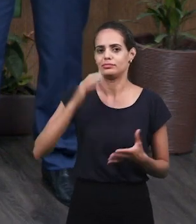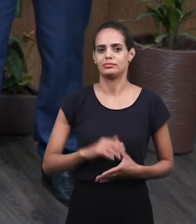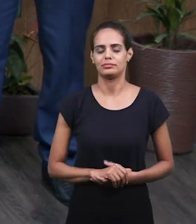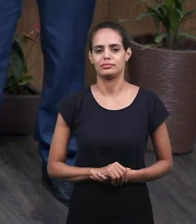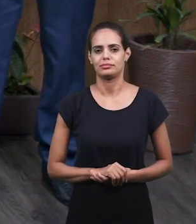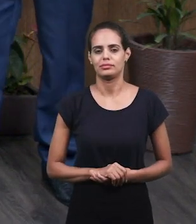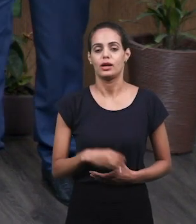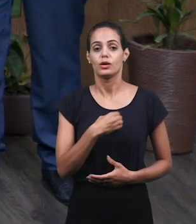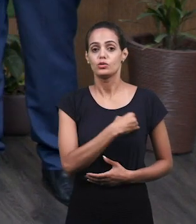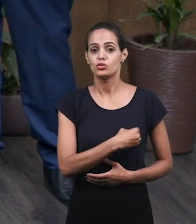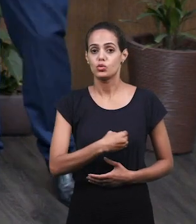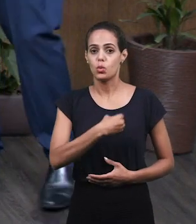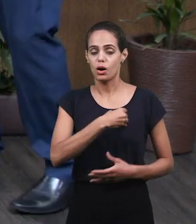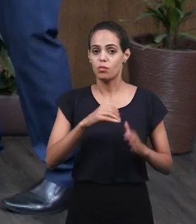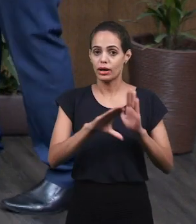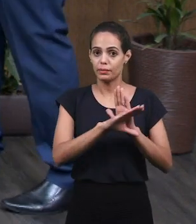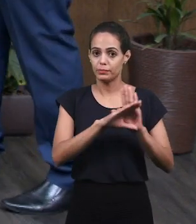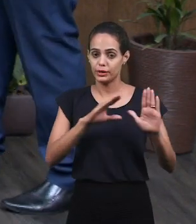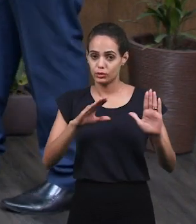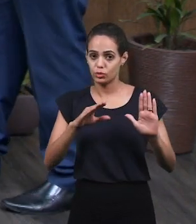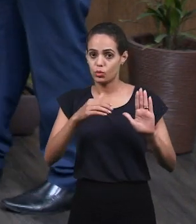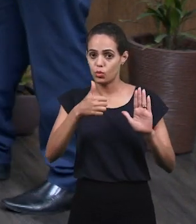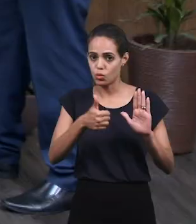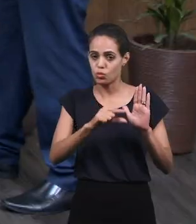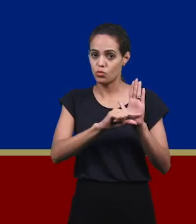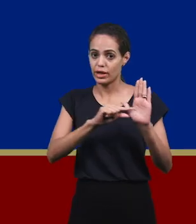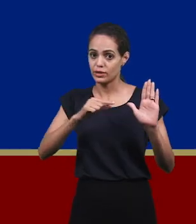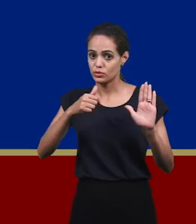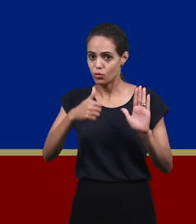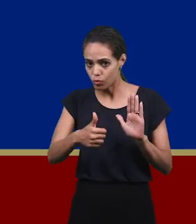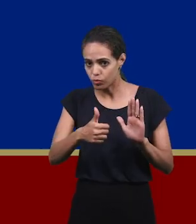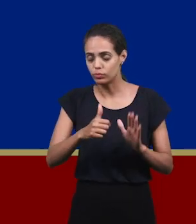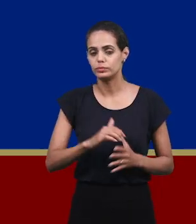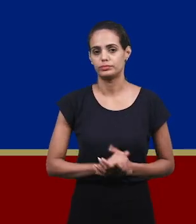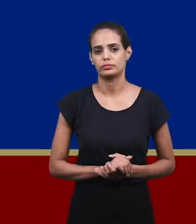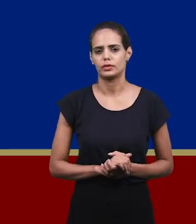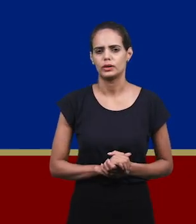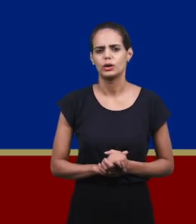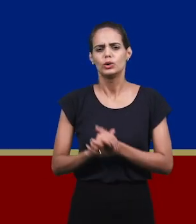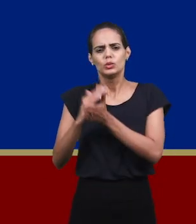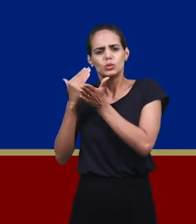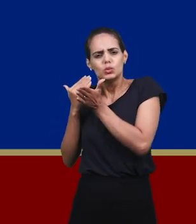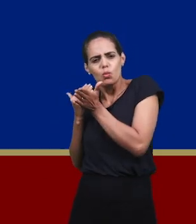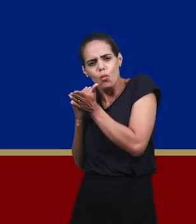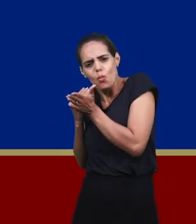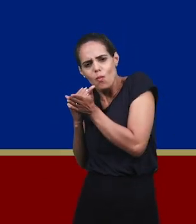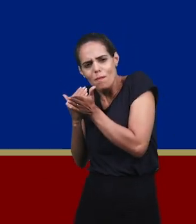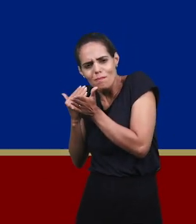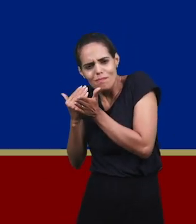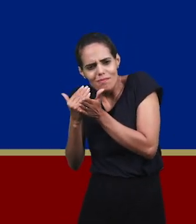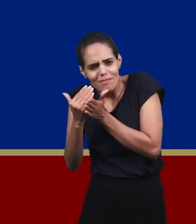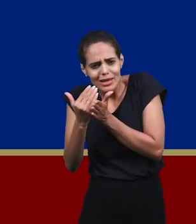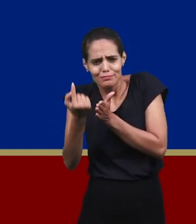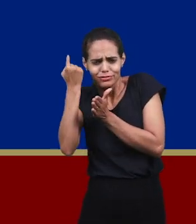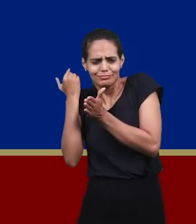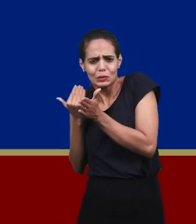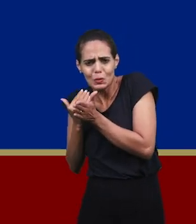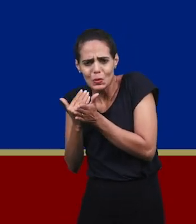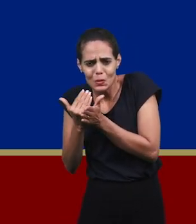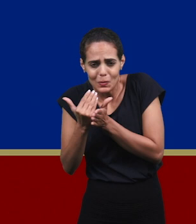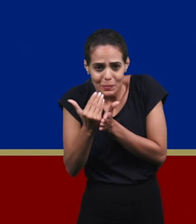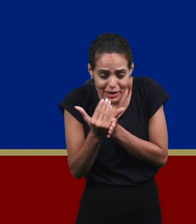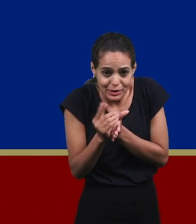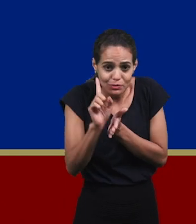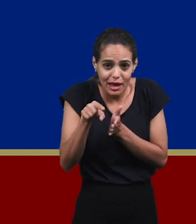1, qui dit « Au début était le Verbe, et le Verbe était avec Dieu, et le